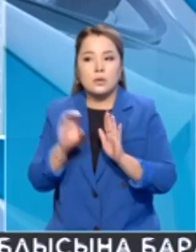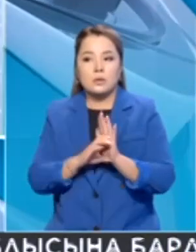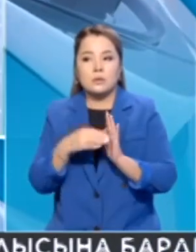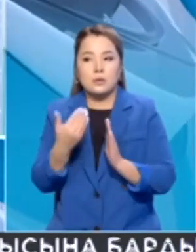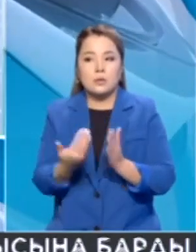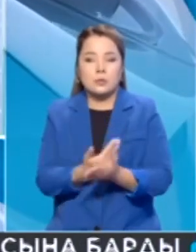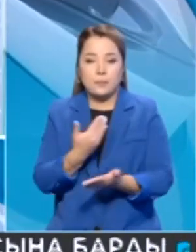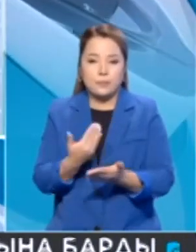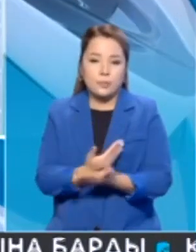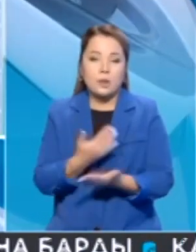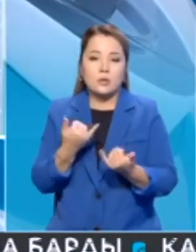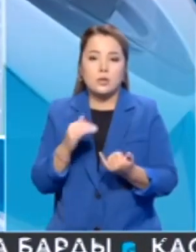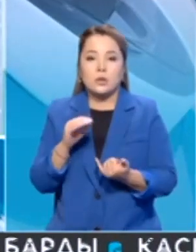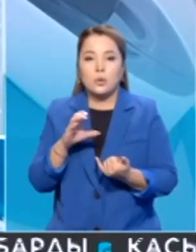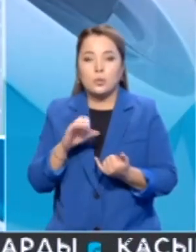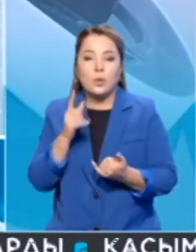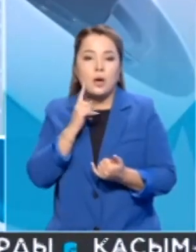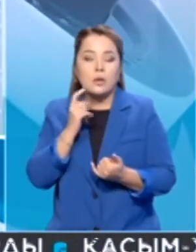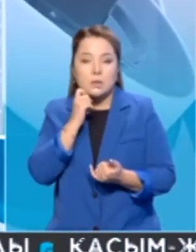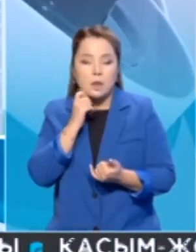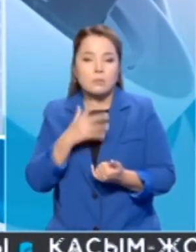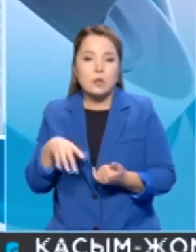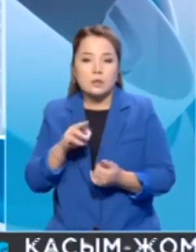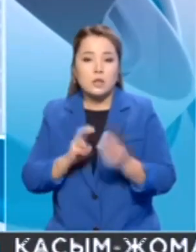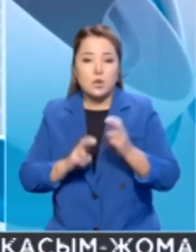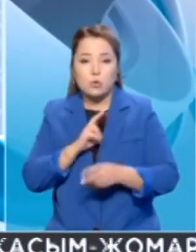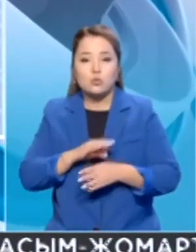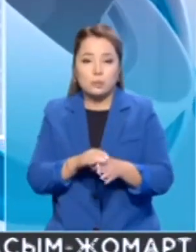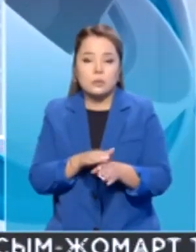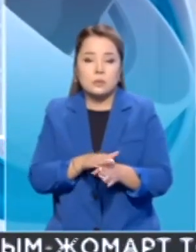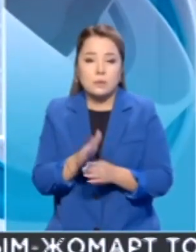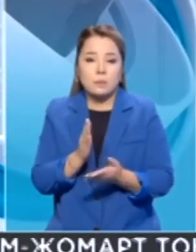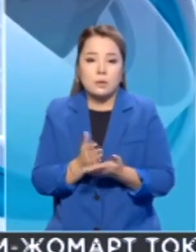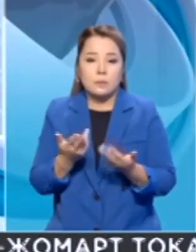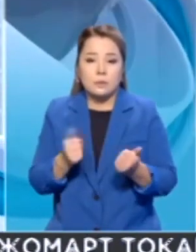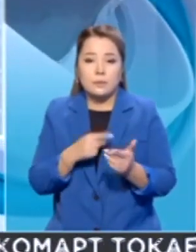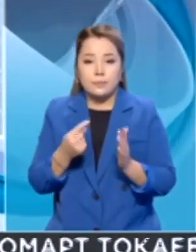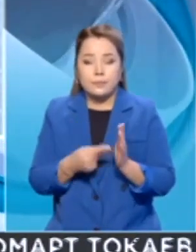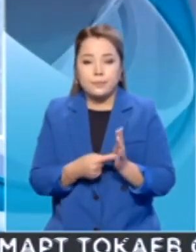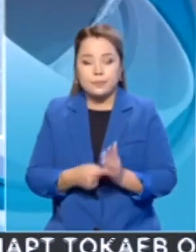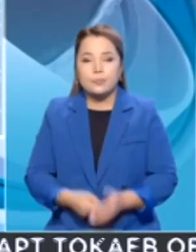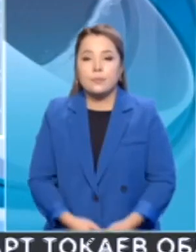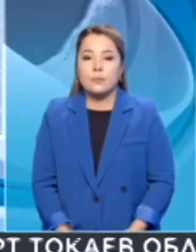шықты. Ағырке, Жетісудағы қант зауыттары жұмыс істеп тұр ма?